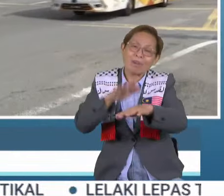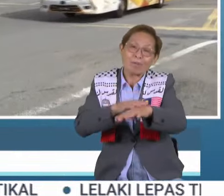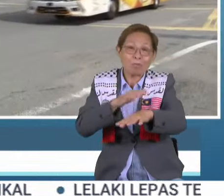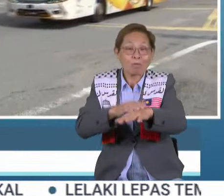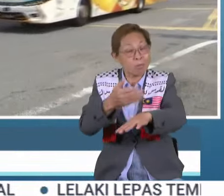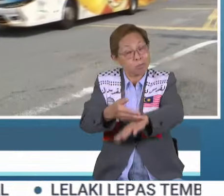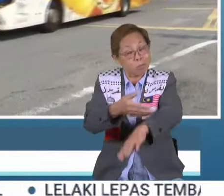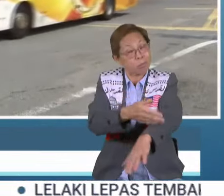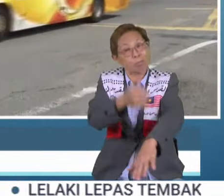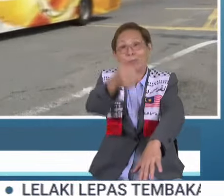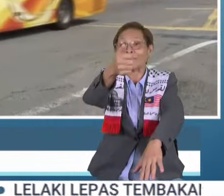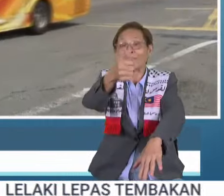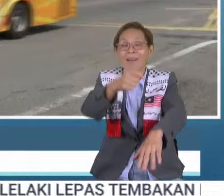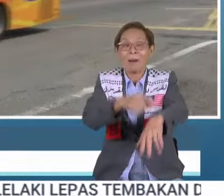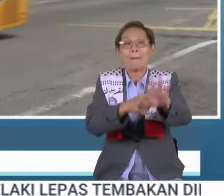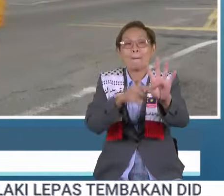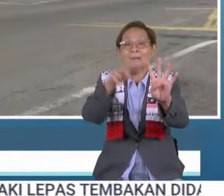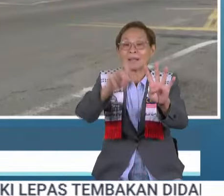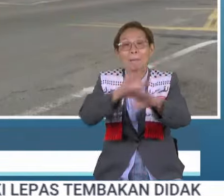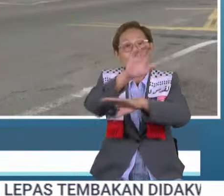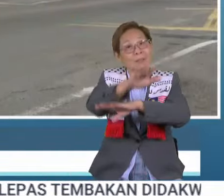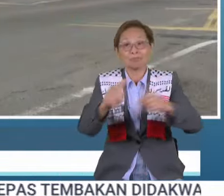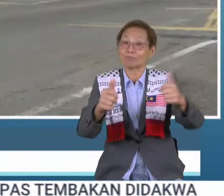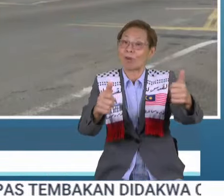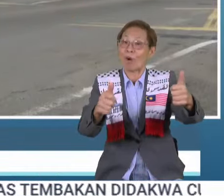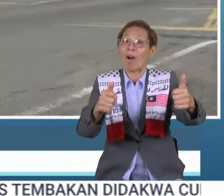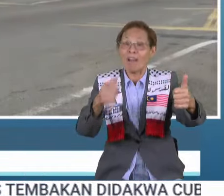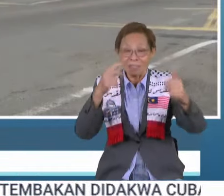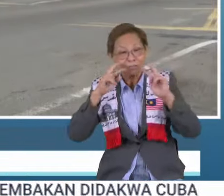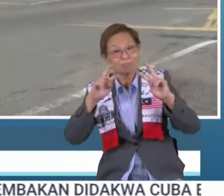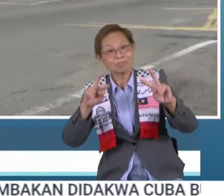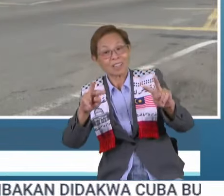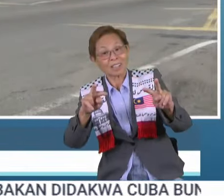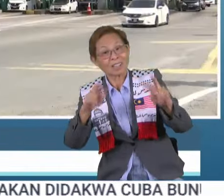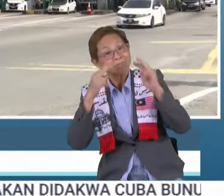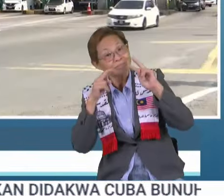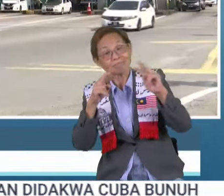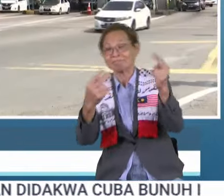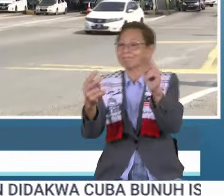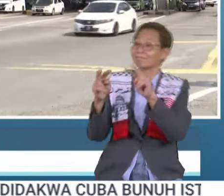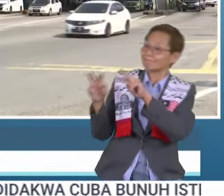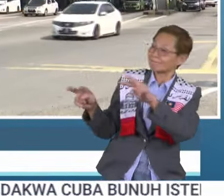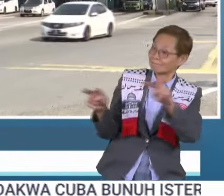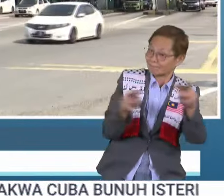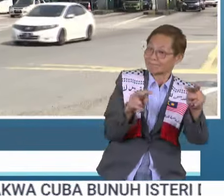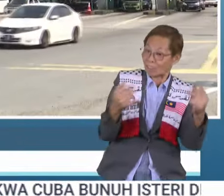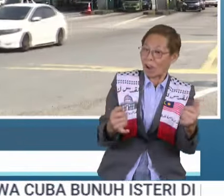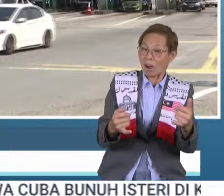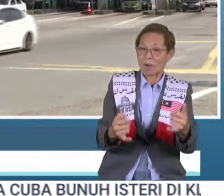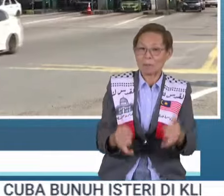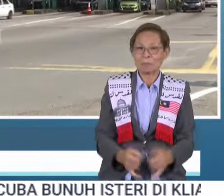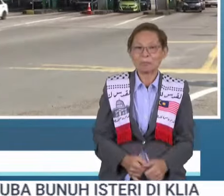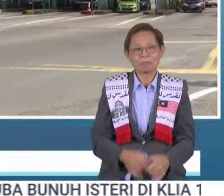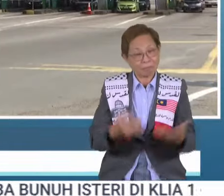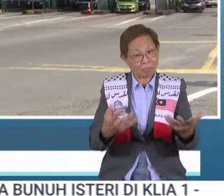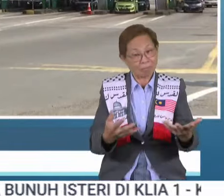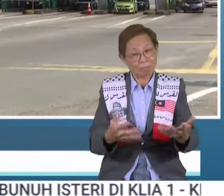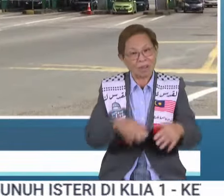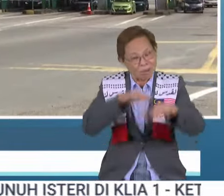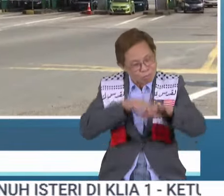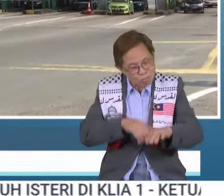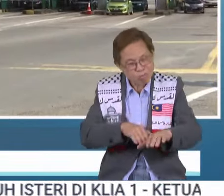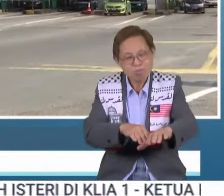pulih sekitar jam 4.30 petang tadi dan seperti anda dapat lihat ketika ini, ini merupakan pola aliran